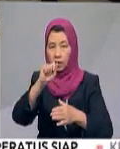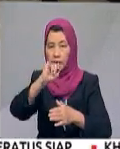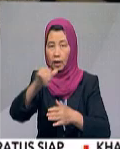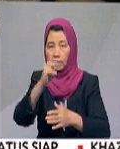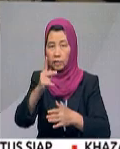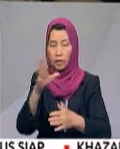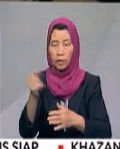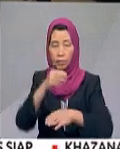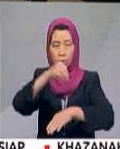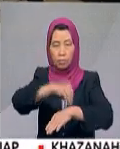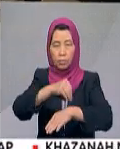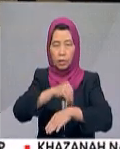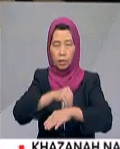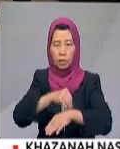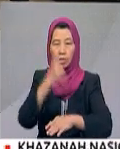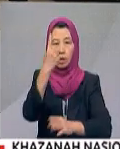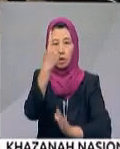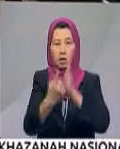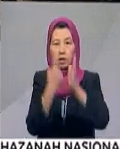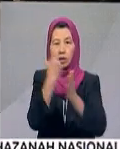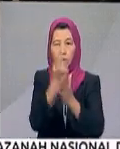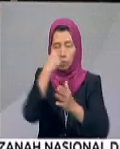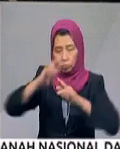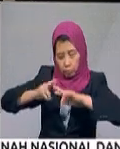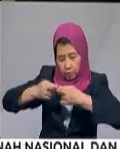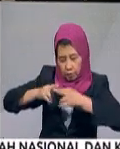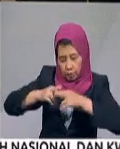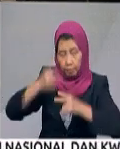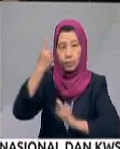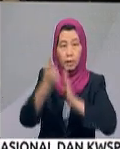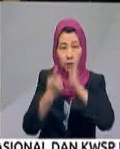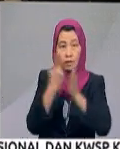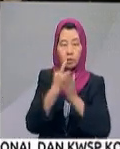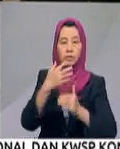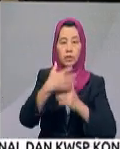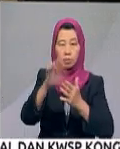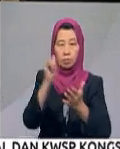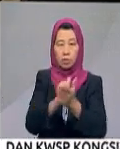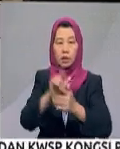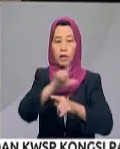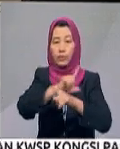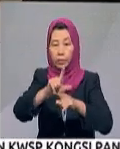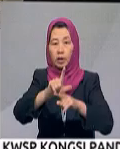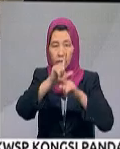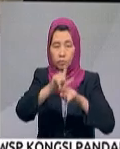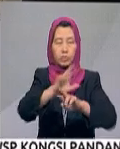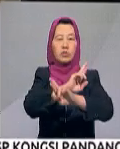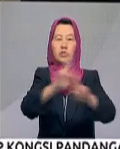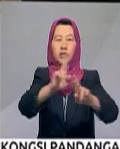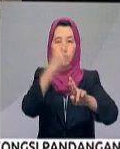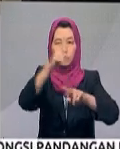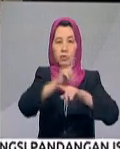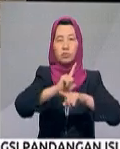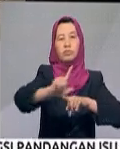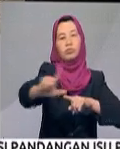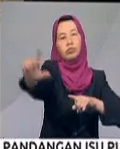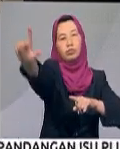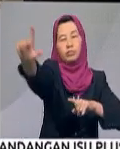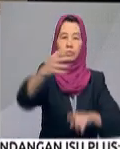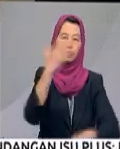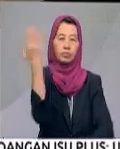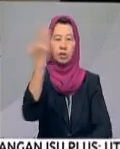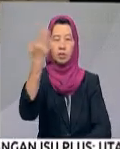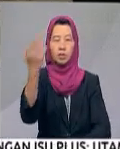akan mengambil masa kira-kira 1 jam untuk diperbaiki dan selepas itu train ini siap sedia untuk beroperasi seperti